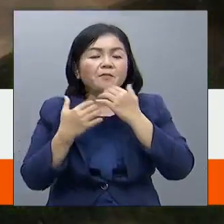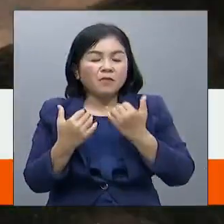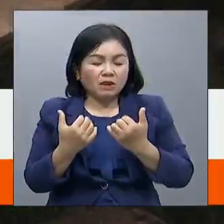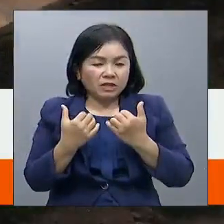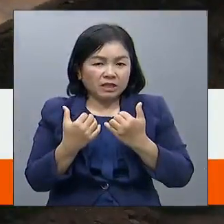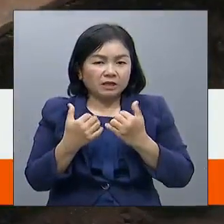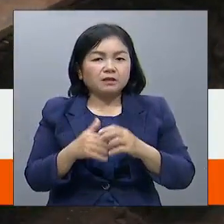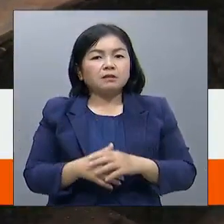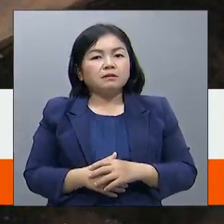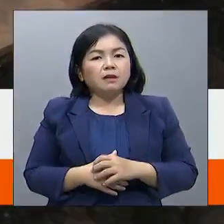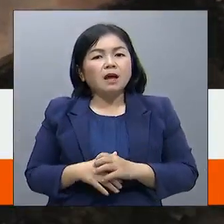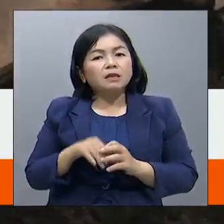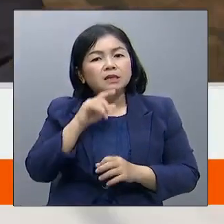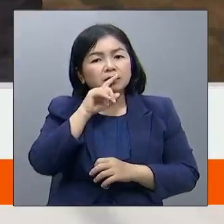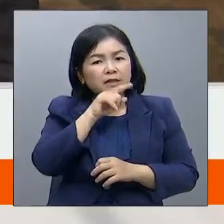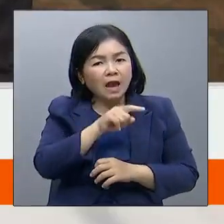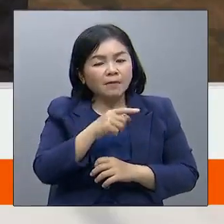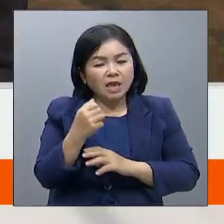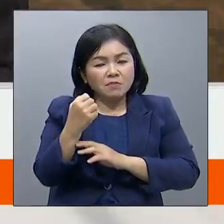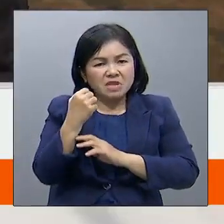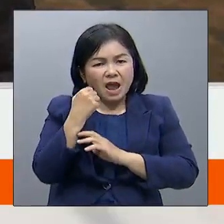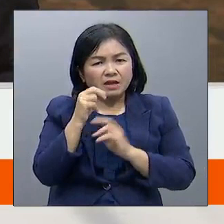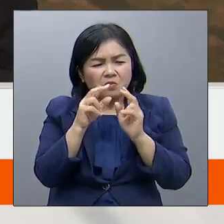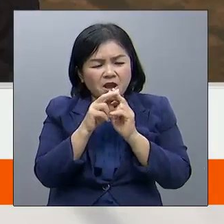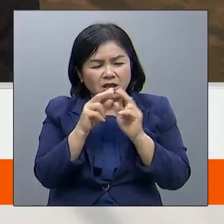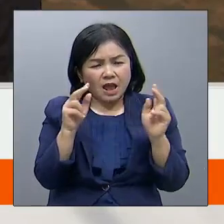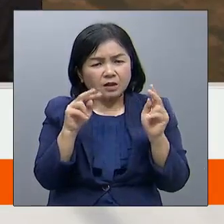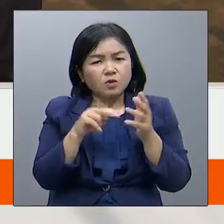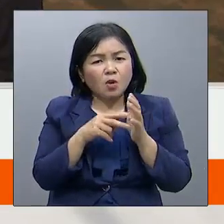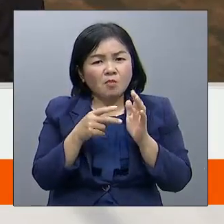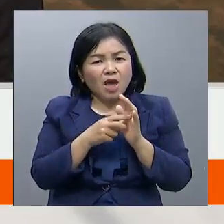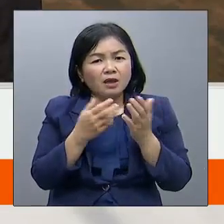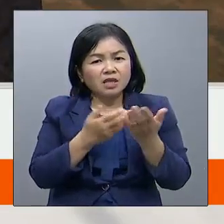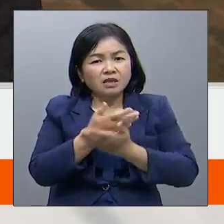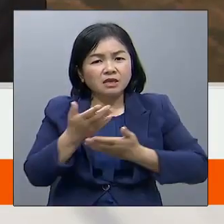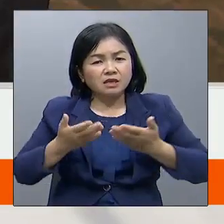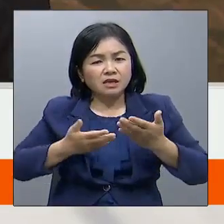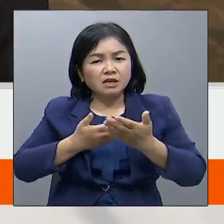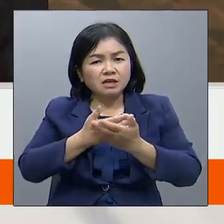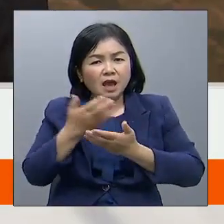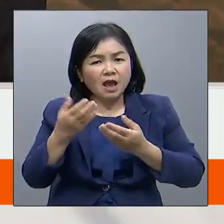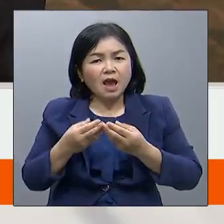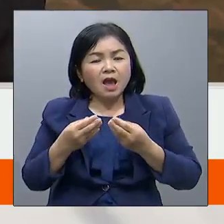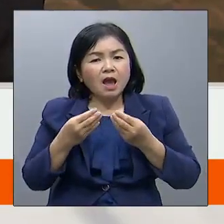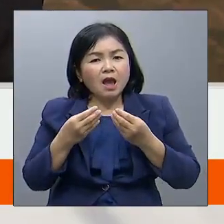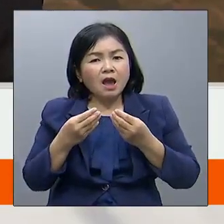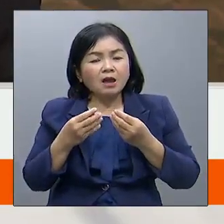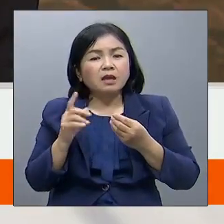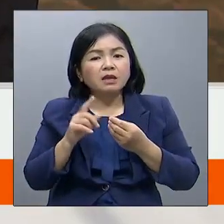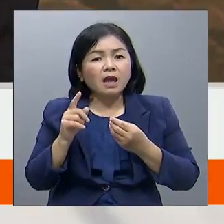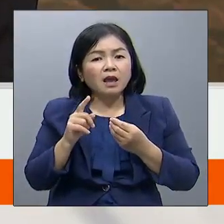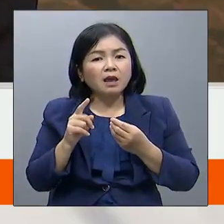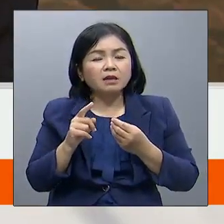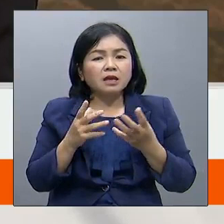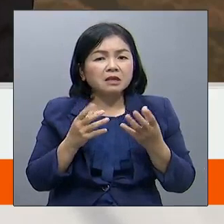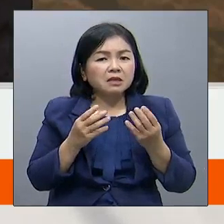แล้วในอำนาจของคณะกรรมการชุดนี้เนี่ยจะหมายถึงการพิจารณาการให้สิทธิ์ในพื้นที่ด้วยไหมคะคือก่อนหน้านี้เนี่ย